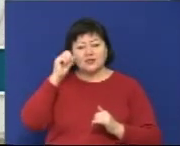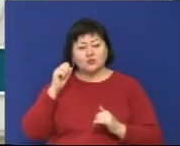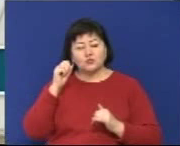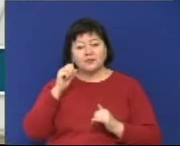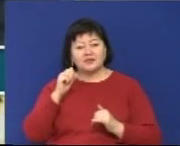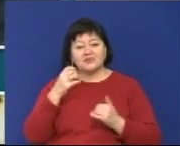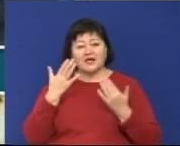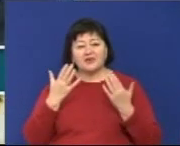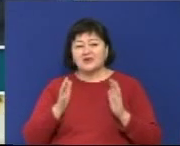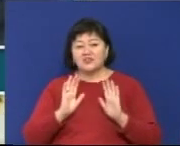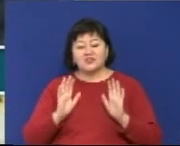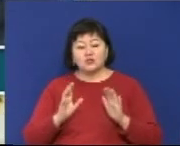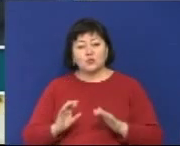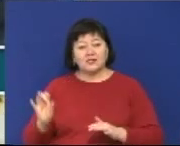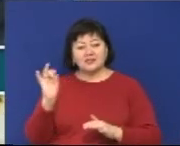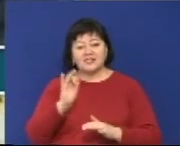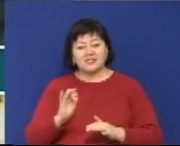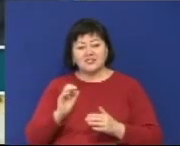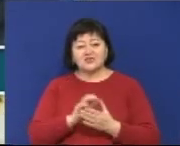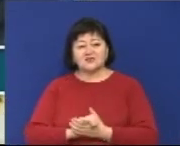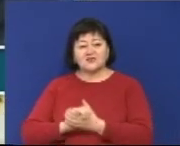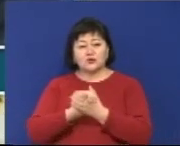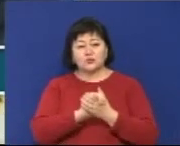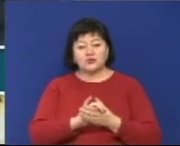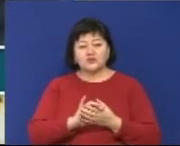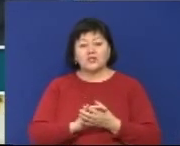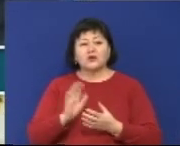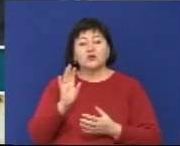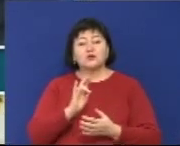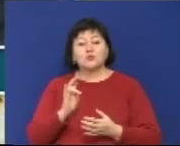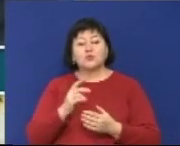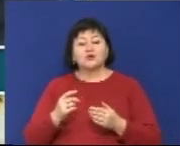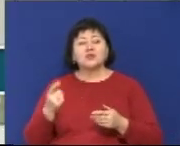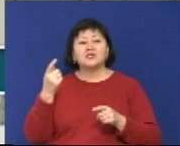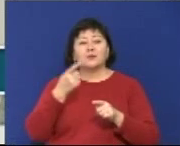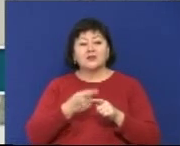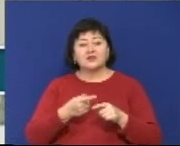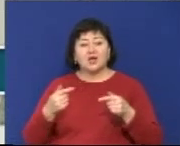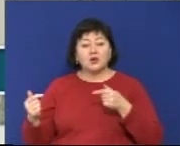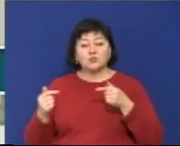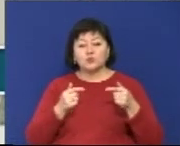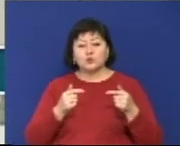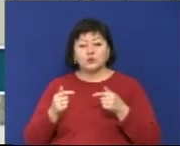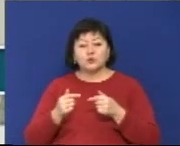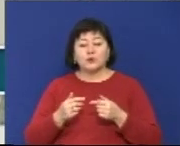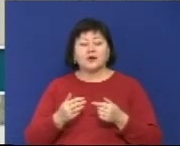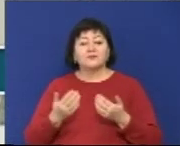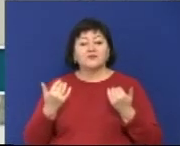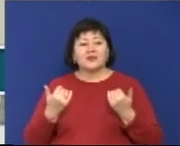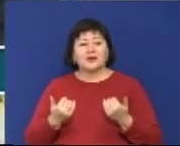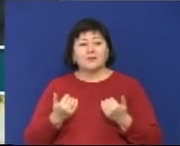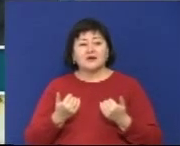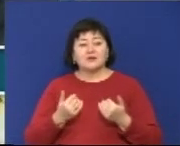степени не только заинтересованы в развитии сотрудничества друг с другом, но и взаимодополняемы по целому ряду вопросов.